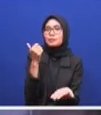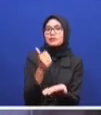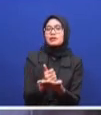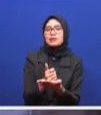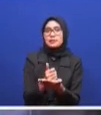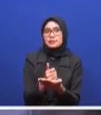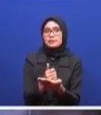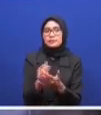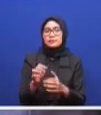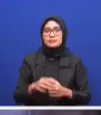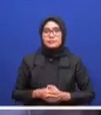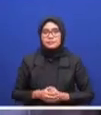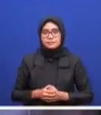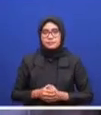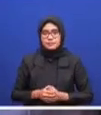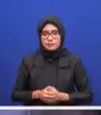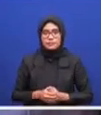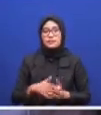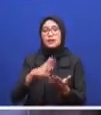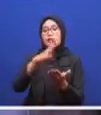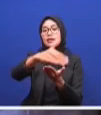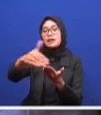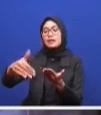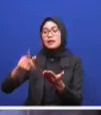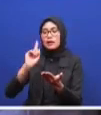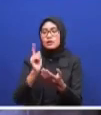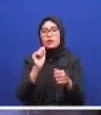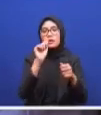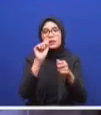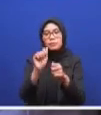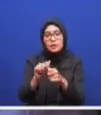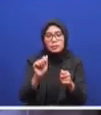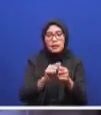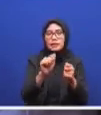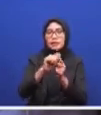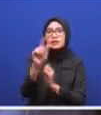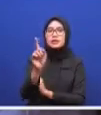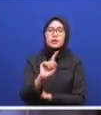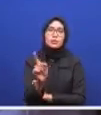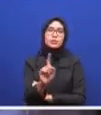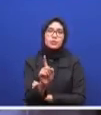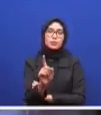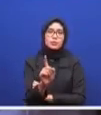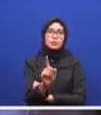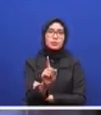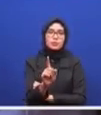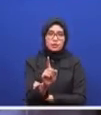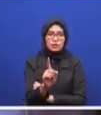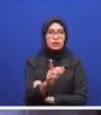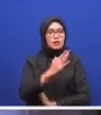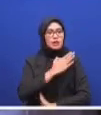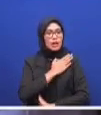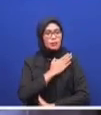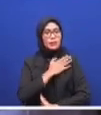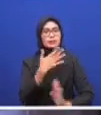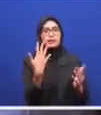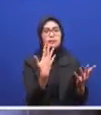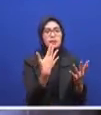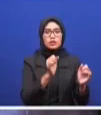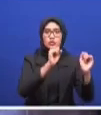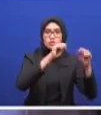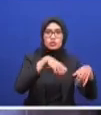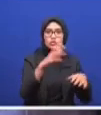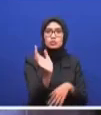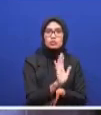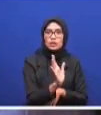Pak dikoreksi diminta Kades memperbaiki diberikan pada Kabupaten kami verval dan